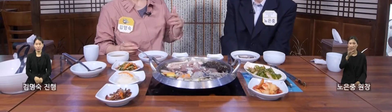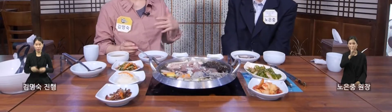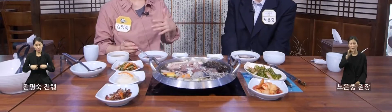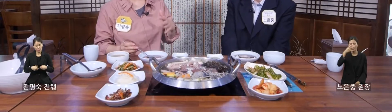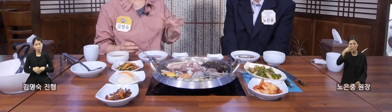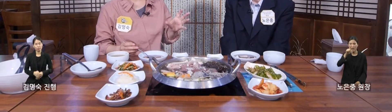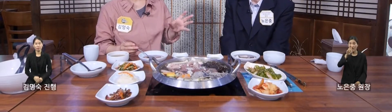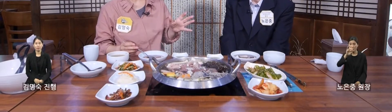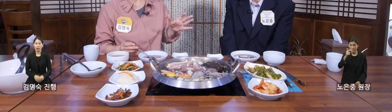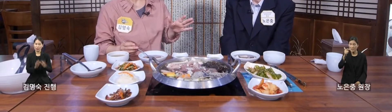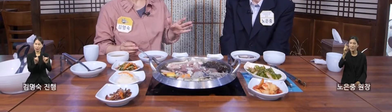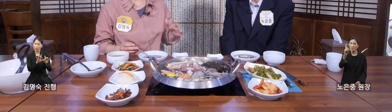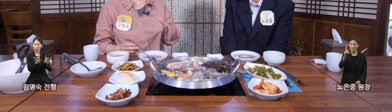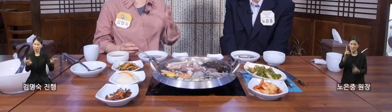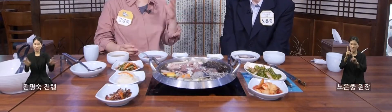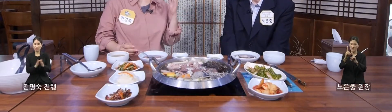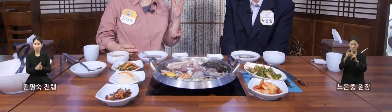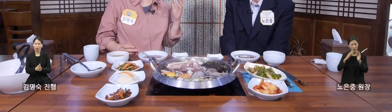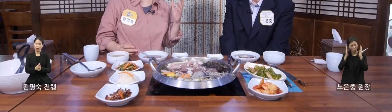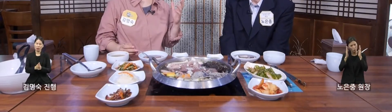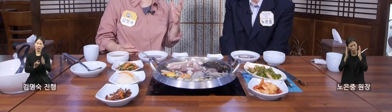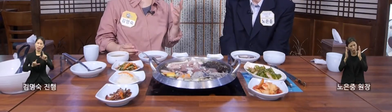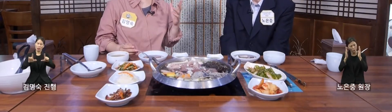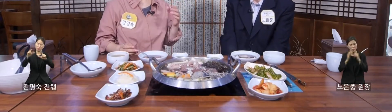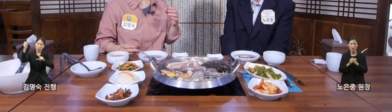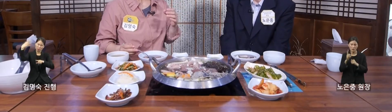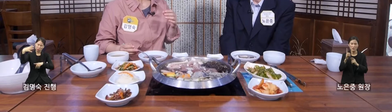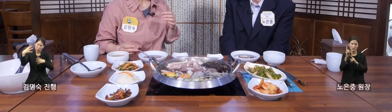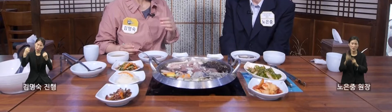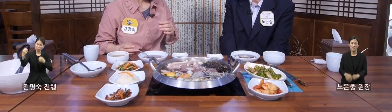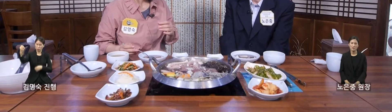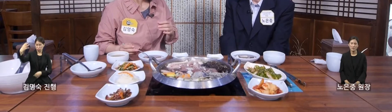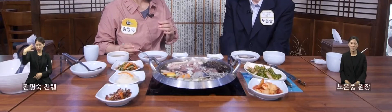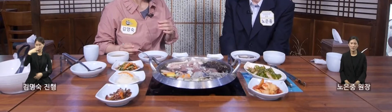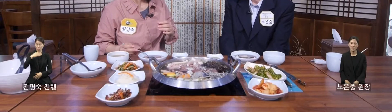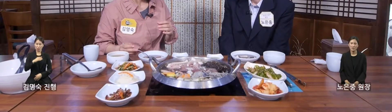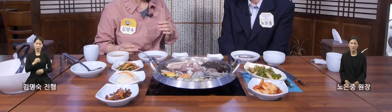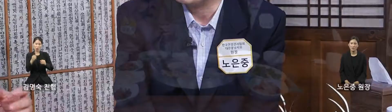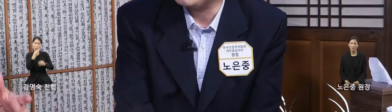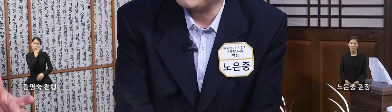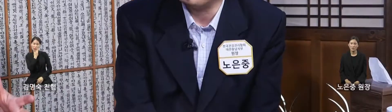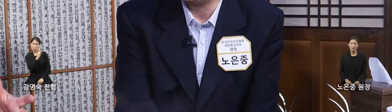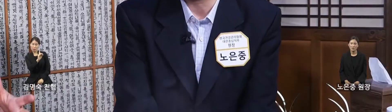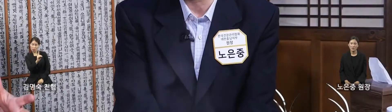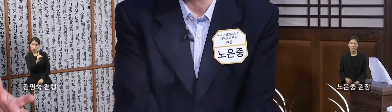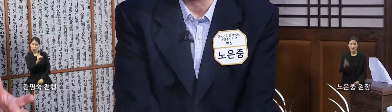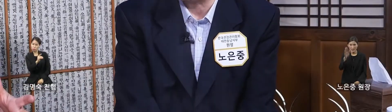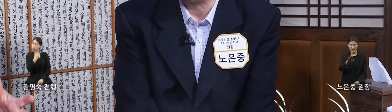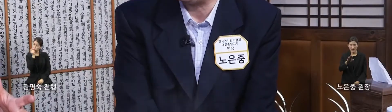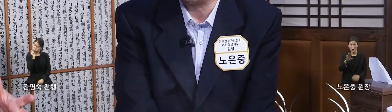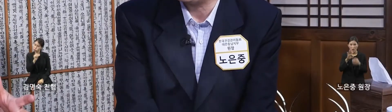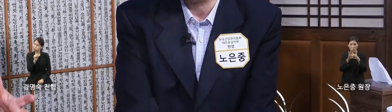바로는 사람마다 예. 그러니까 예. 햇볕을 엄청 많이 쬐는데 예. 그분한테 비타민 D가 근데